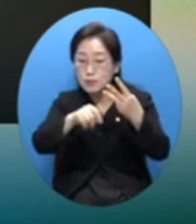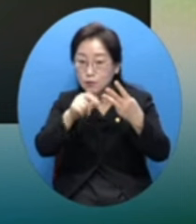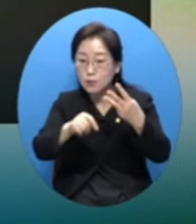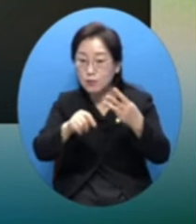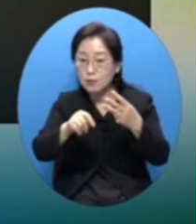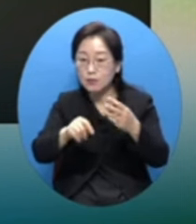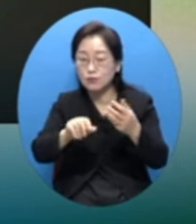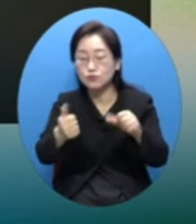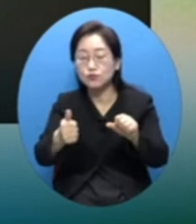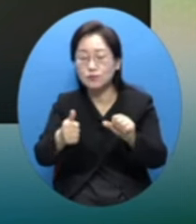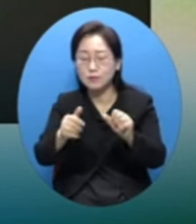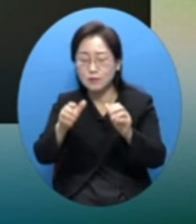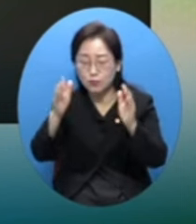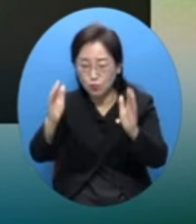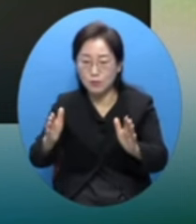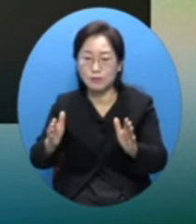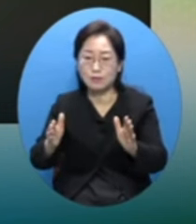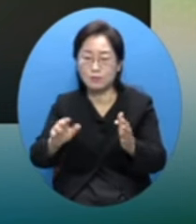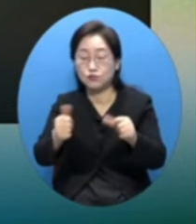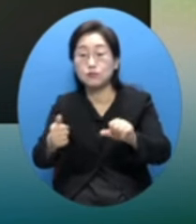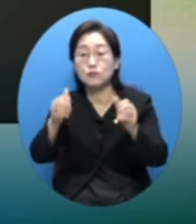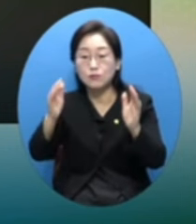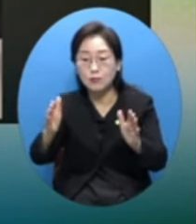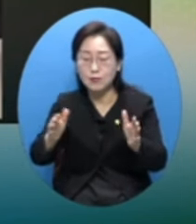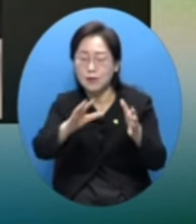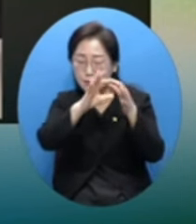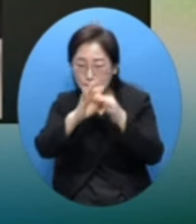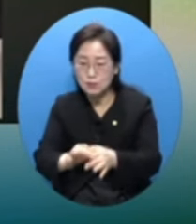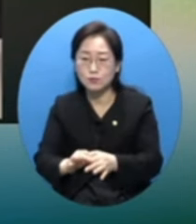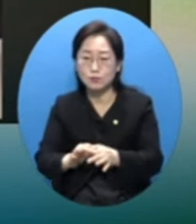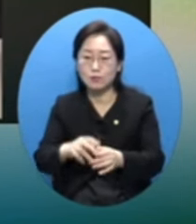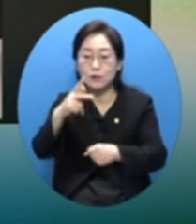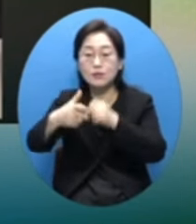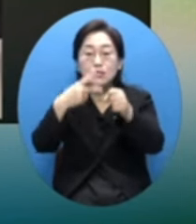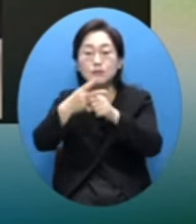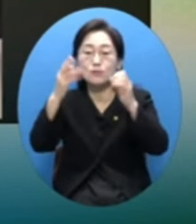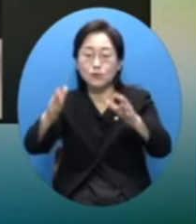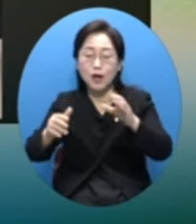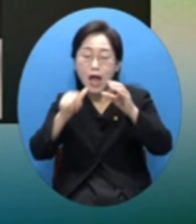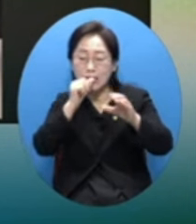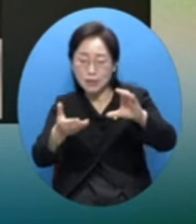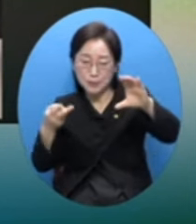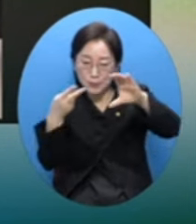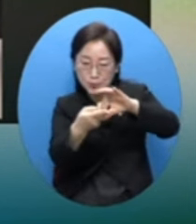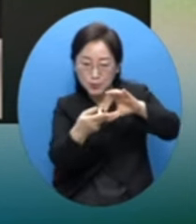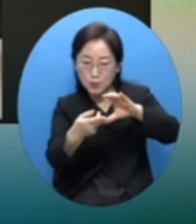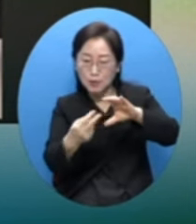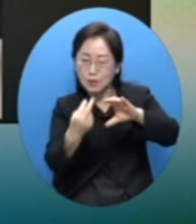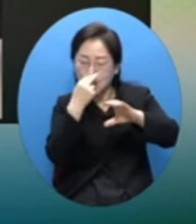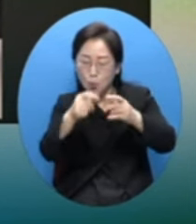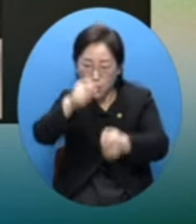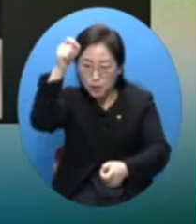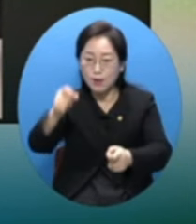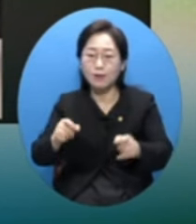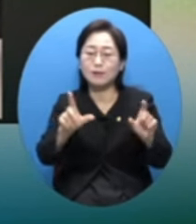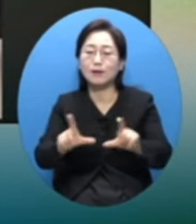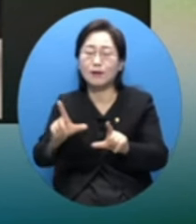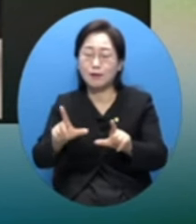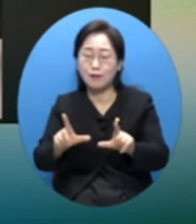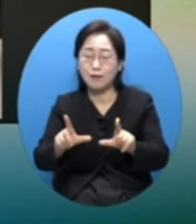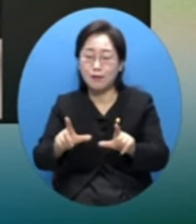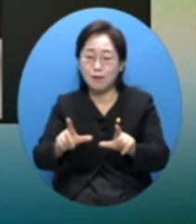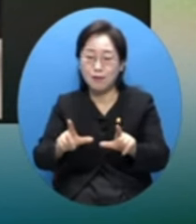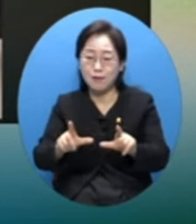떠났습니다 72년 동안 가장 산성에서 오래 산 사람으로 또 기네스북이 기록되게 됐습니다 그가 죽기